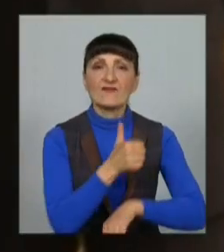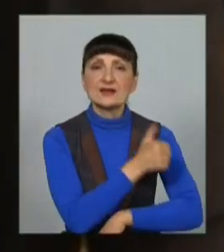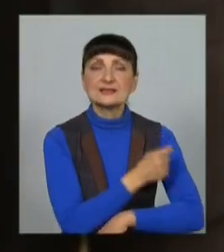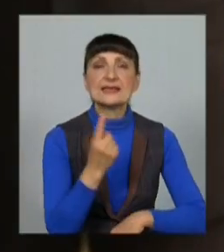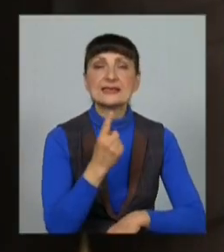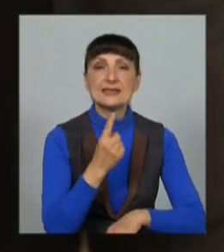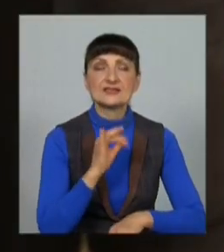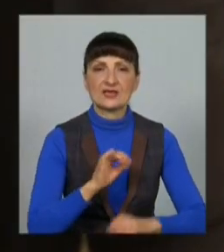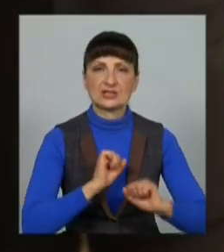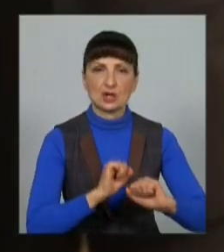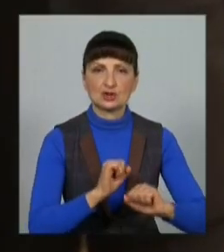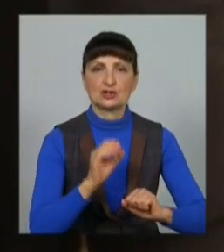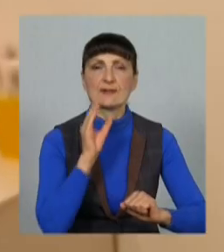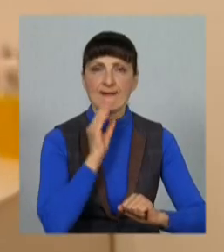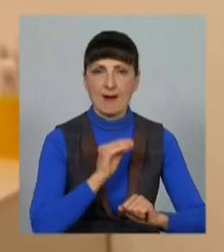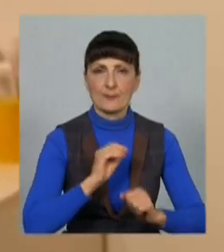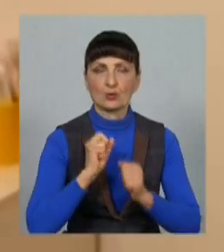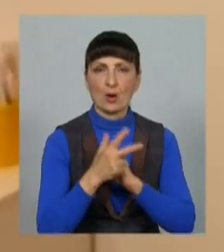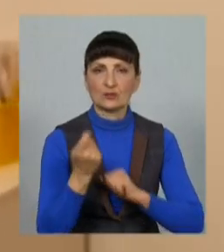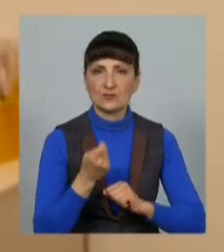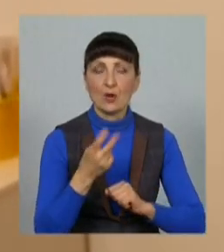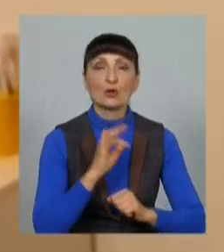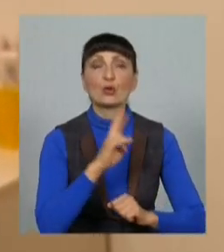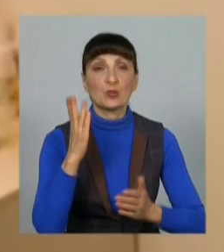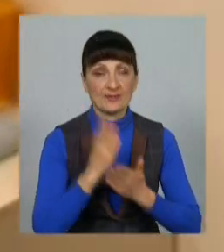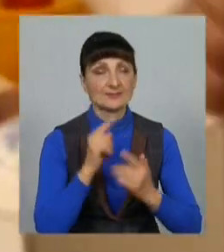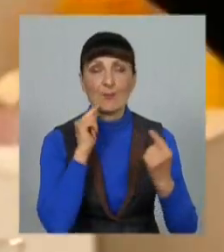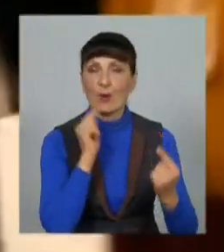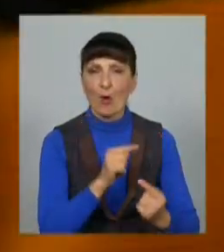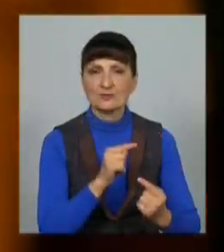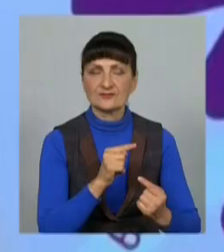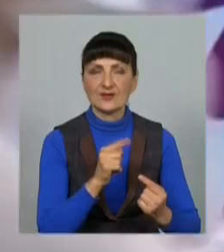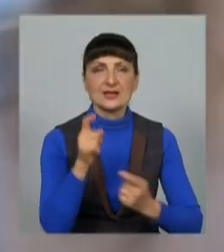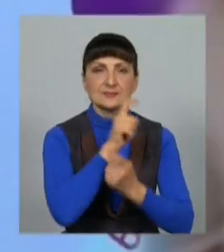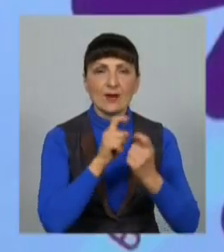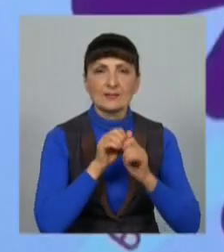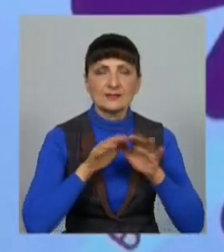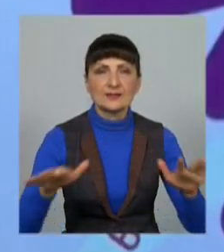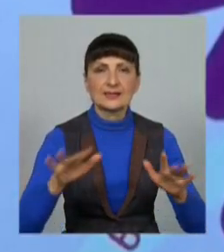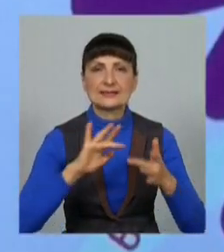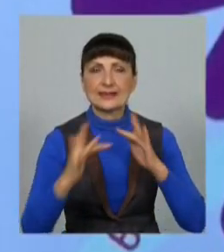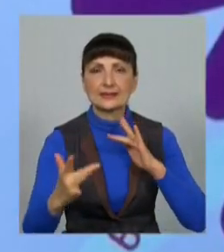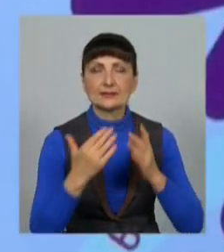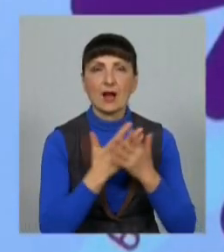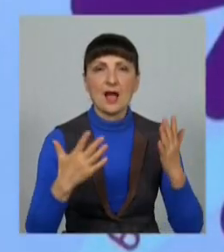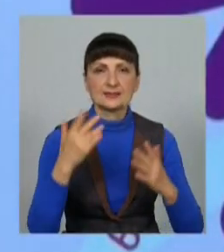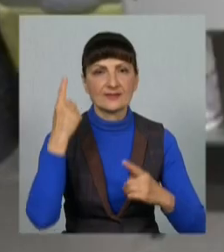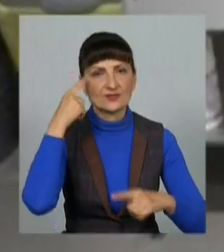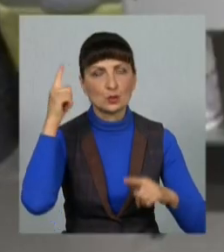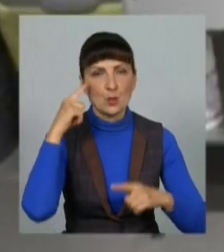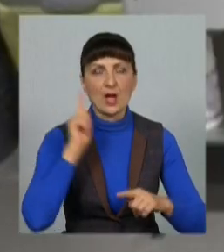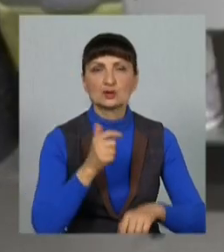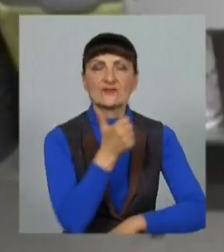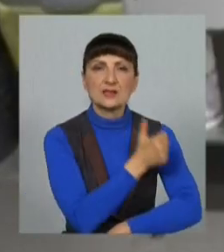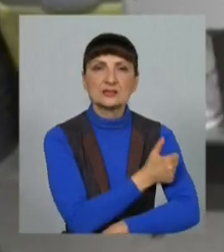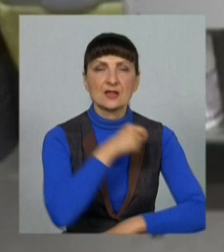и действенная защита от ковида. Несмотря на это, противники не перестают нагонять жути, публикуя в социальных сетях различные фейки о том, что